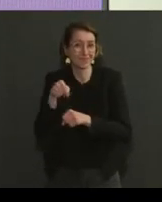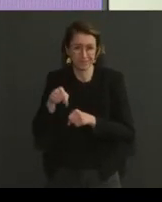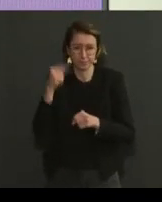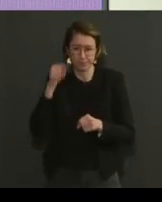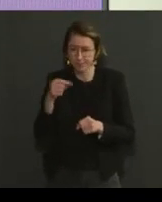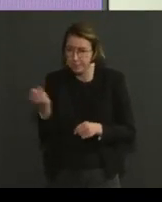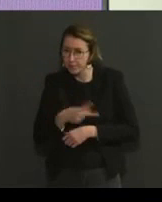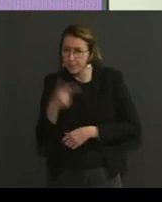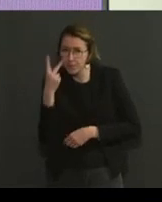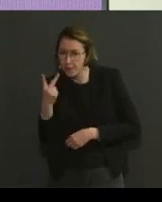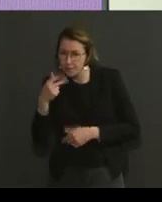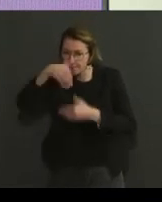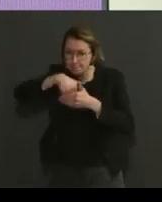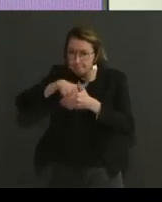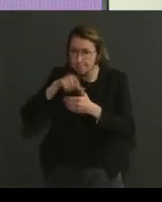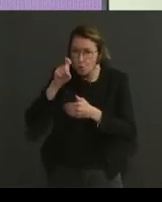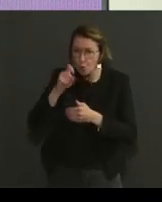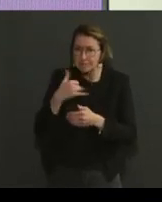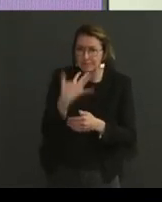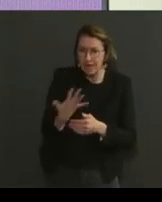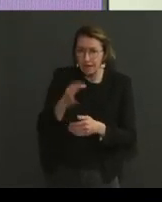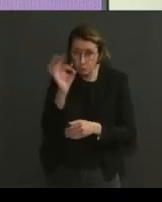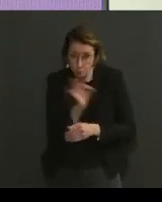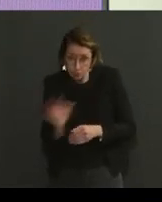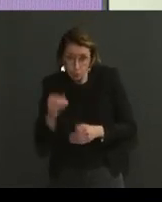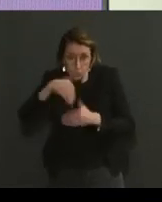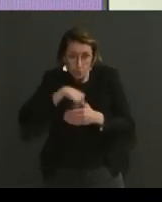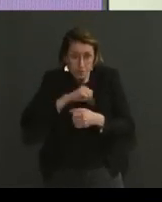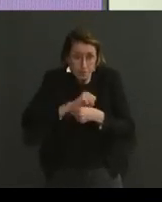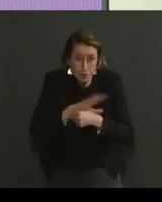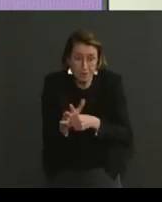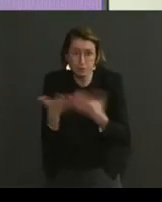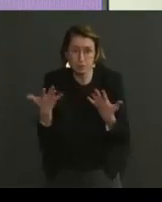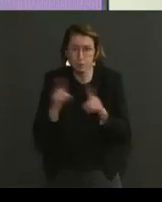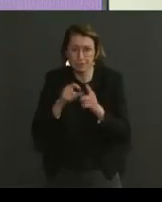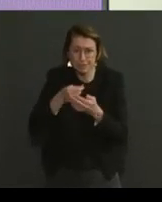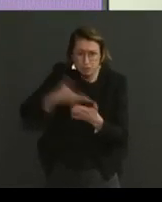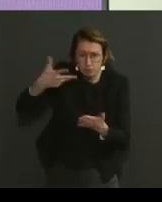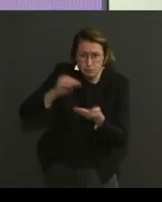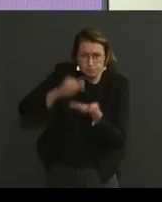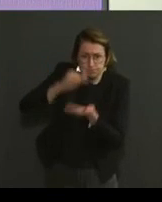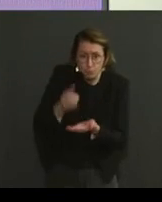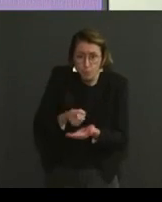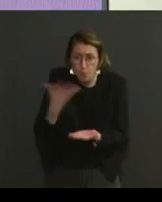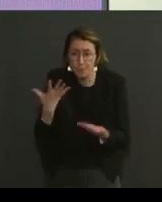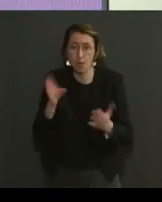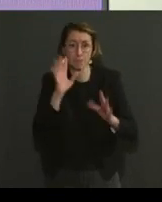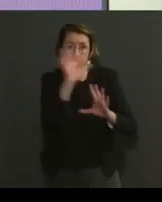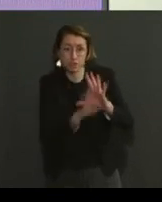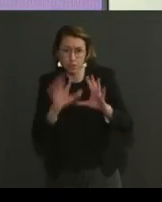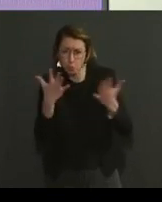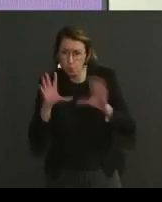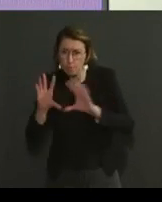on peut avoir une idée globale ou régionale, et parfois même sur des zones plus petites que cela, de la circulation du